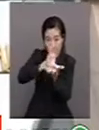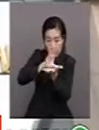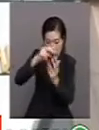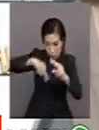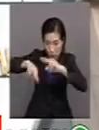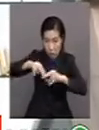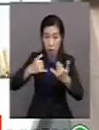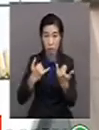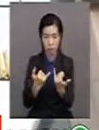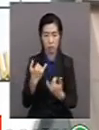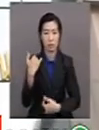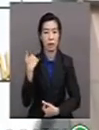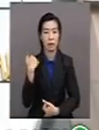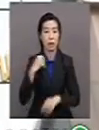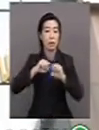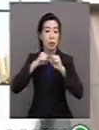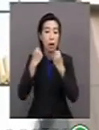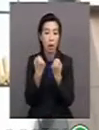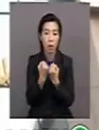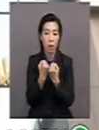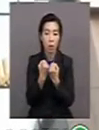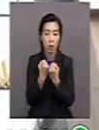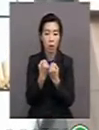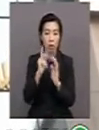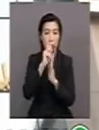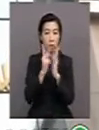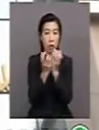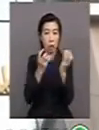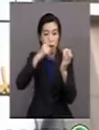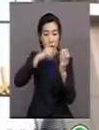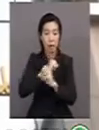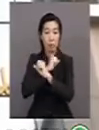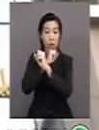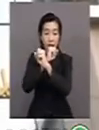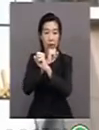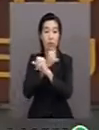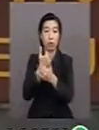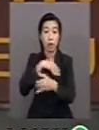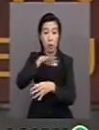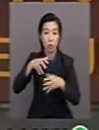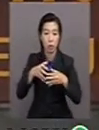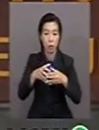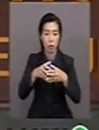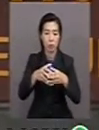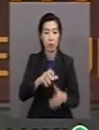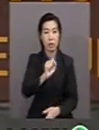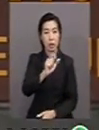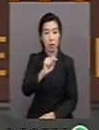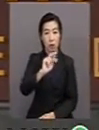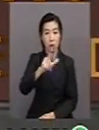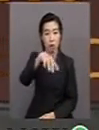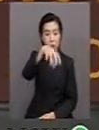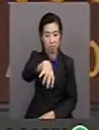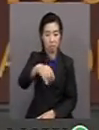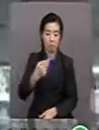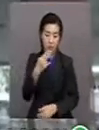วันนี้มีสมาคมองค์การพิทักษ์รัฐธรรมนูญไทยนะคะก็ไปยื่นหนังสือถึงสำนักงานตรวจเงินแผ่นดินให้ตรวจสอบการ